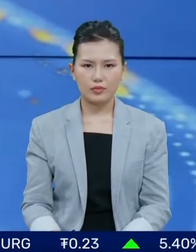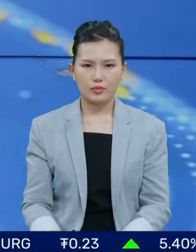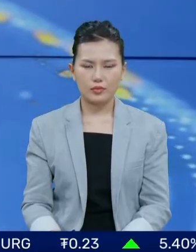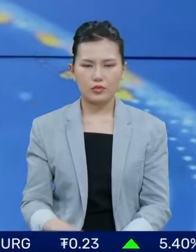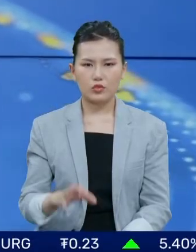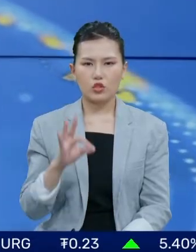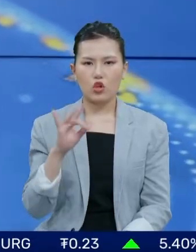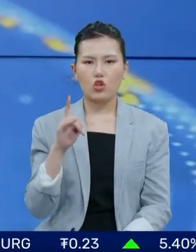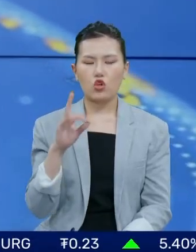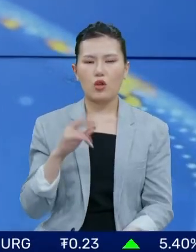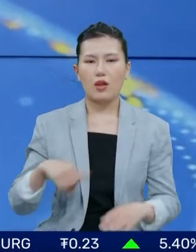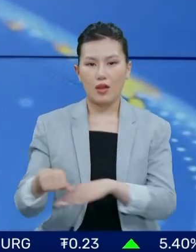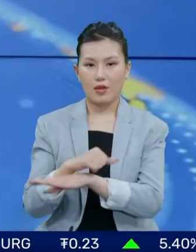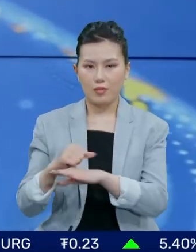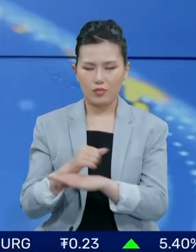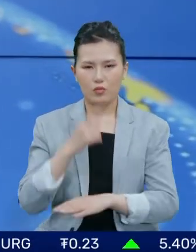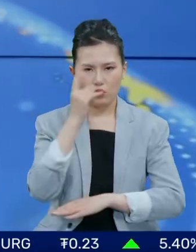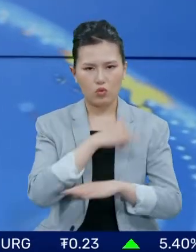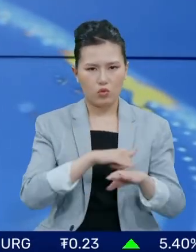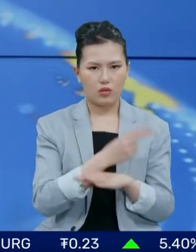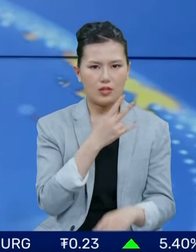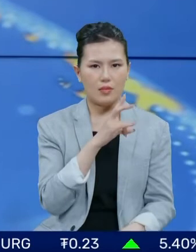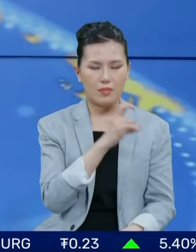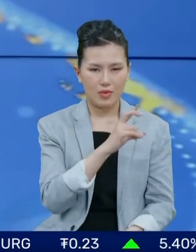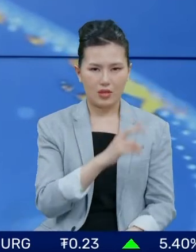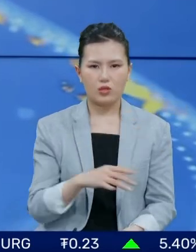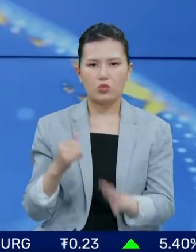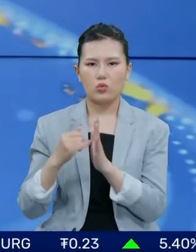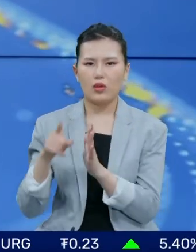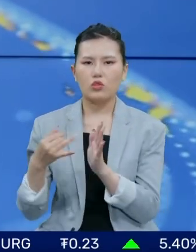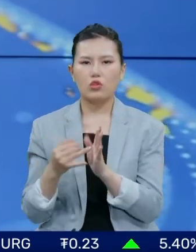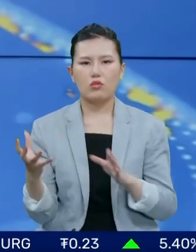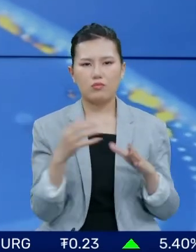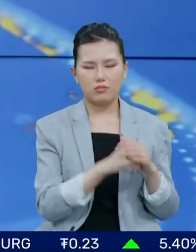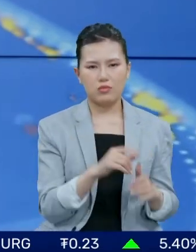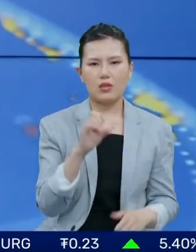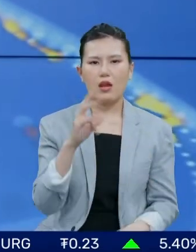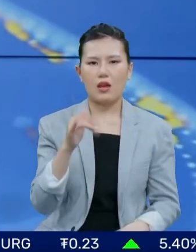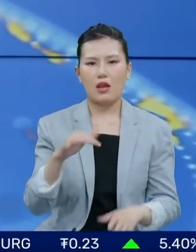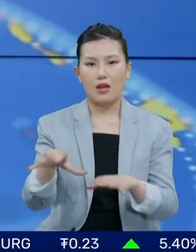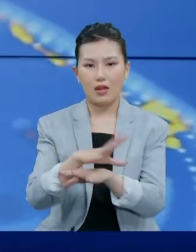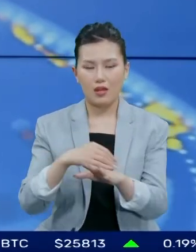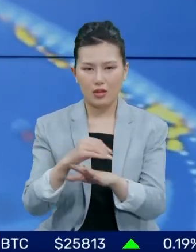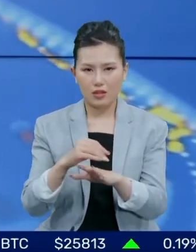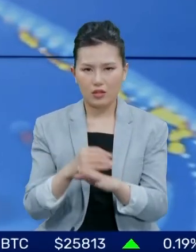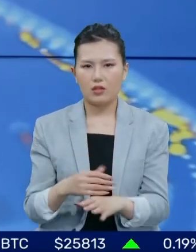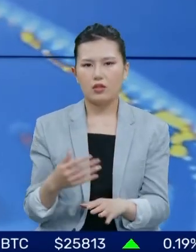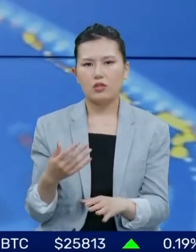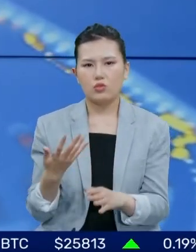Орхай аймаг бол Монгол улсын дотоодын нийт бүтээгдэхүүний 6.7, Хангам улсын дотоодын нийт бүтээгдэхүүний тэн хагас, бараг тэн хагас